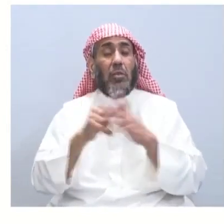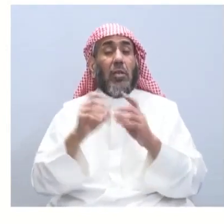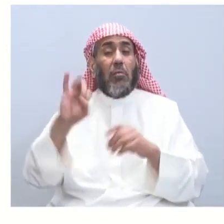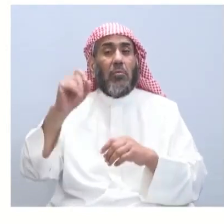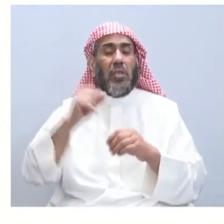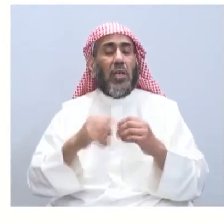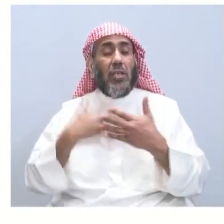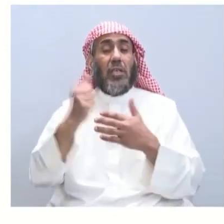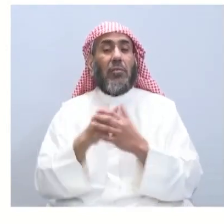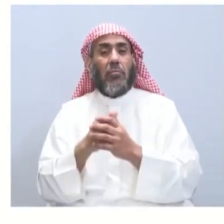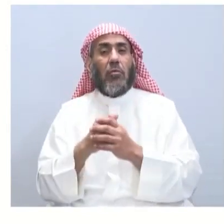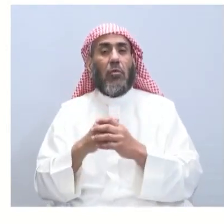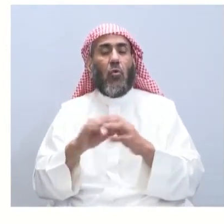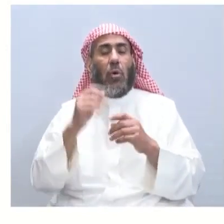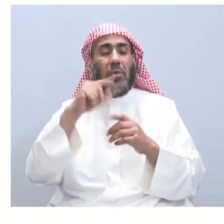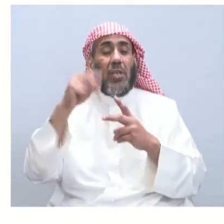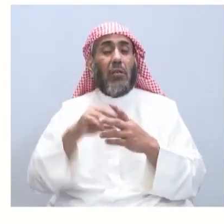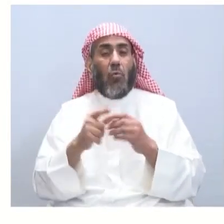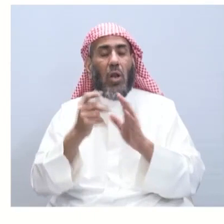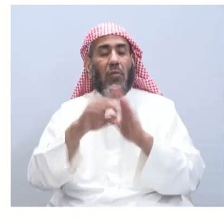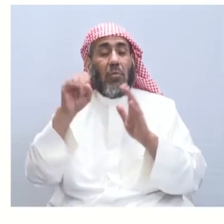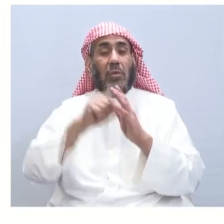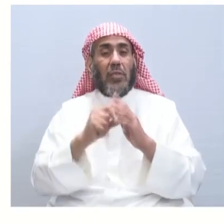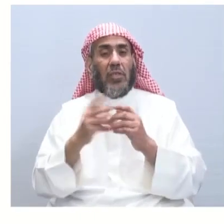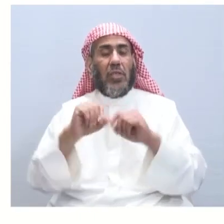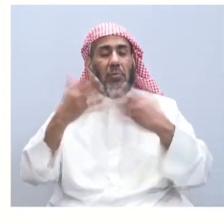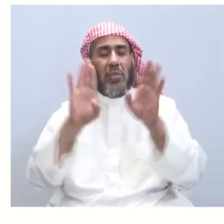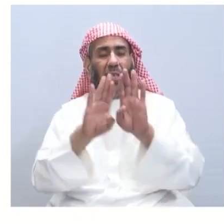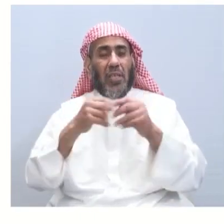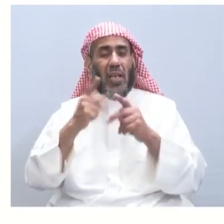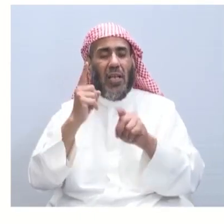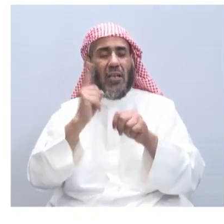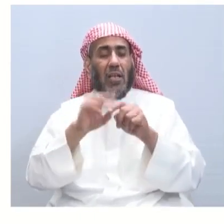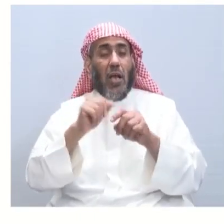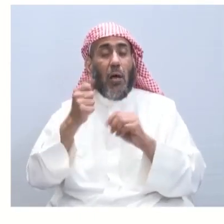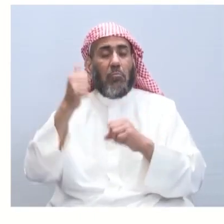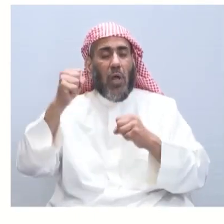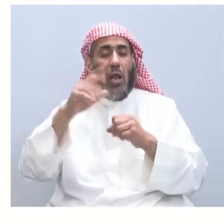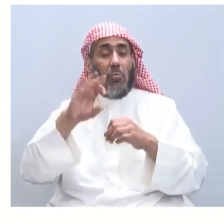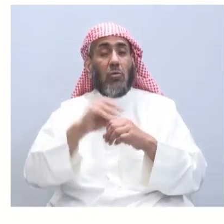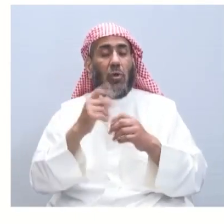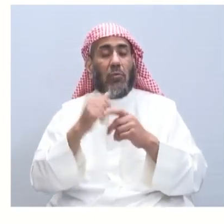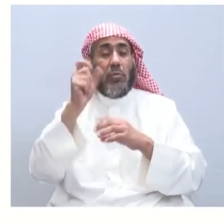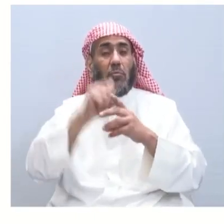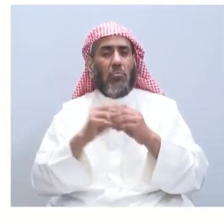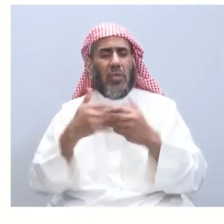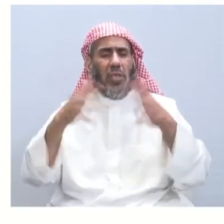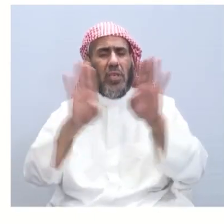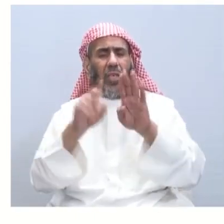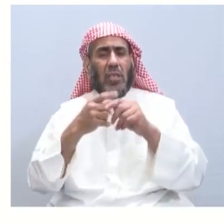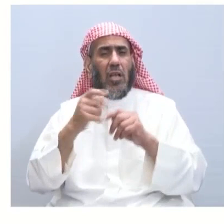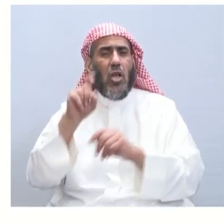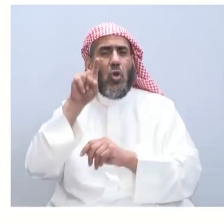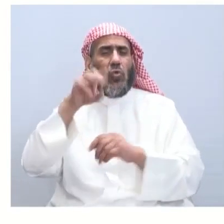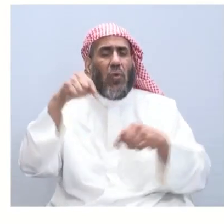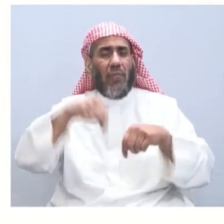مصر الجديده ومصر القديمه والف ابراهيم رمزي مسرحيه تاريخيه ابطال المنصوره والف محمد تيمور مسرحيه العصفور في